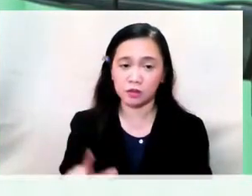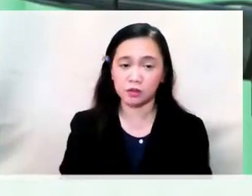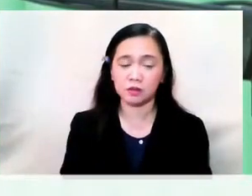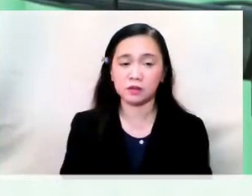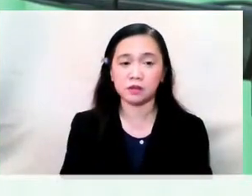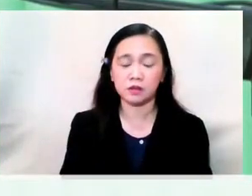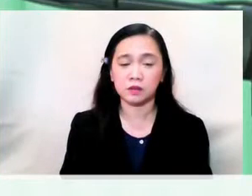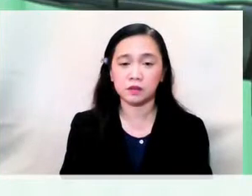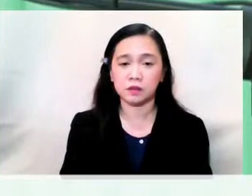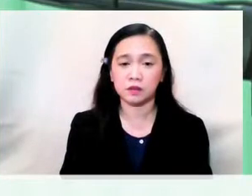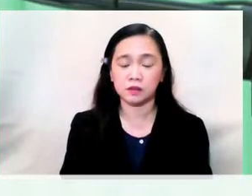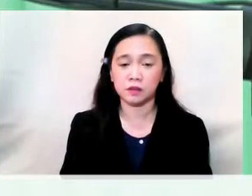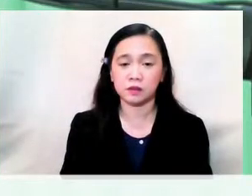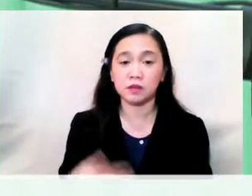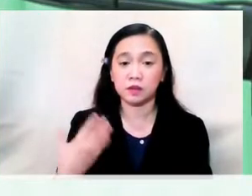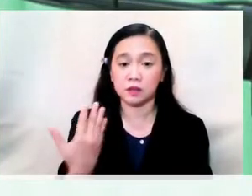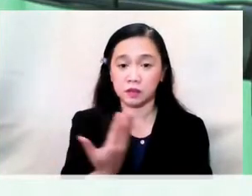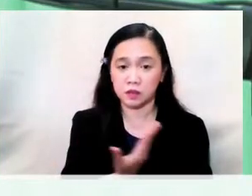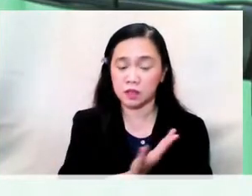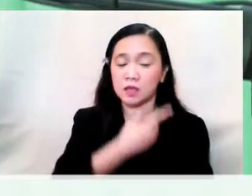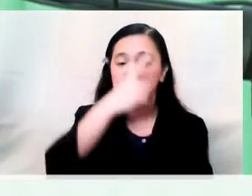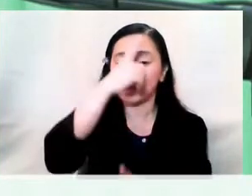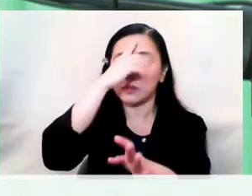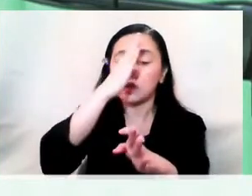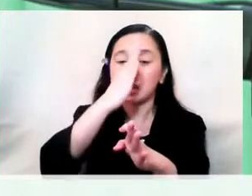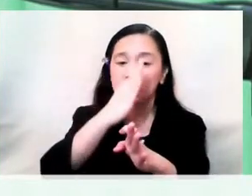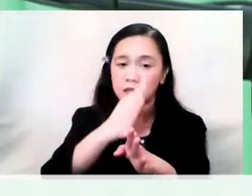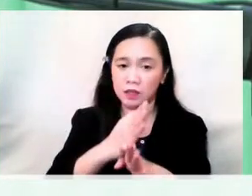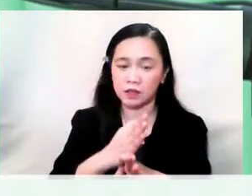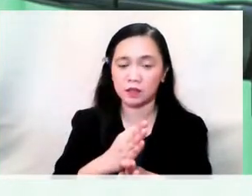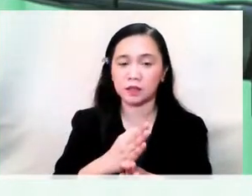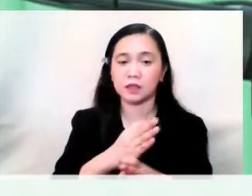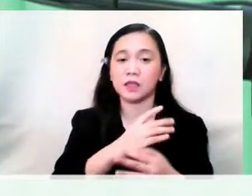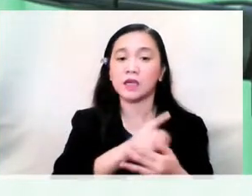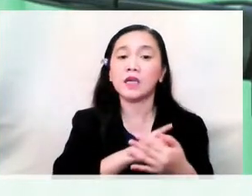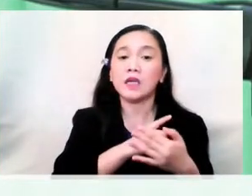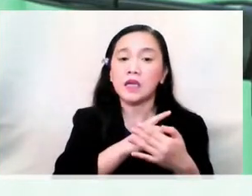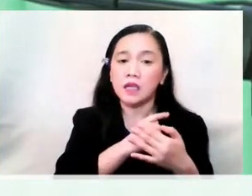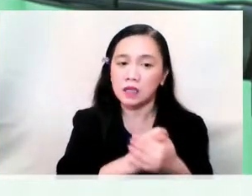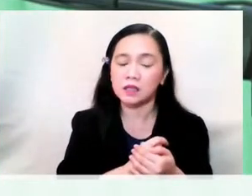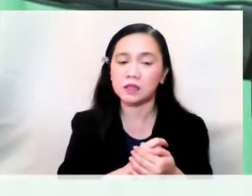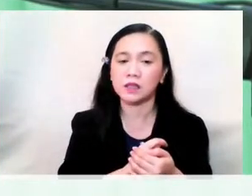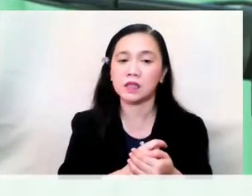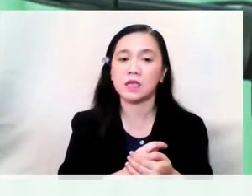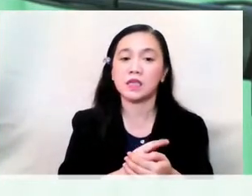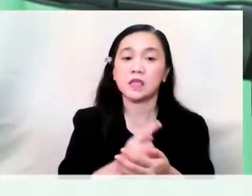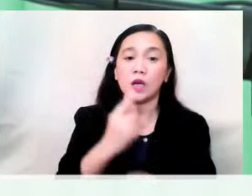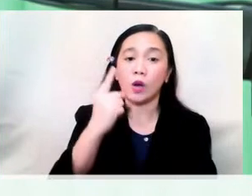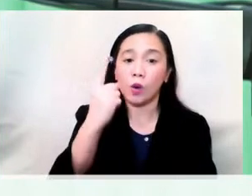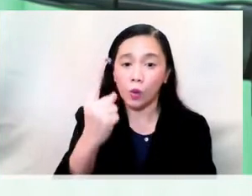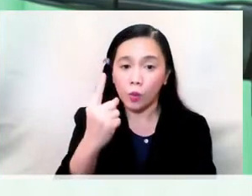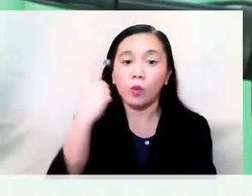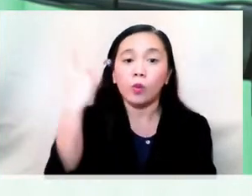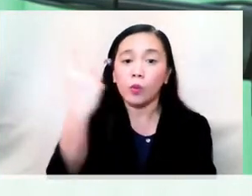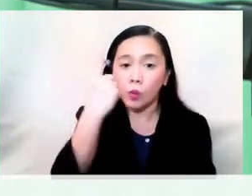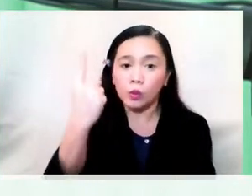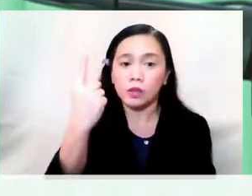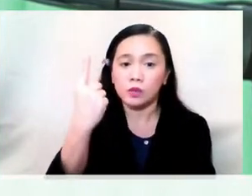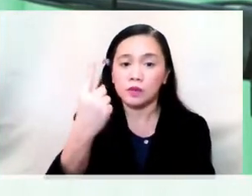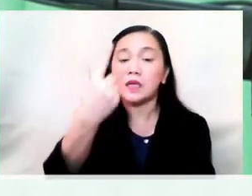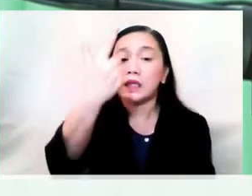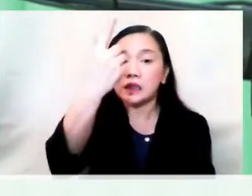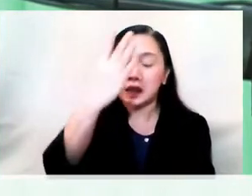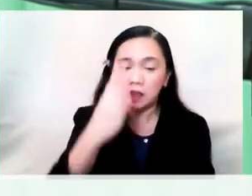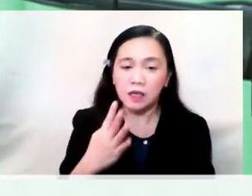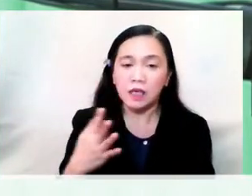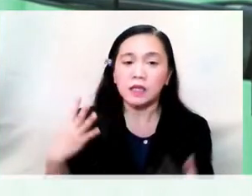Ang ating pananampalataya at pananalig ay sa iisang Diyos na